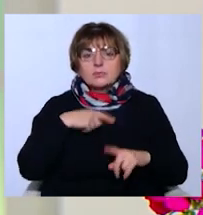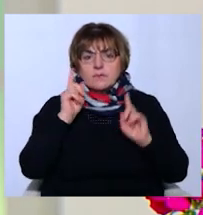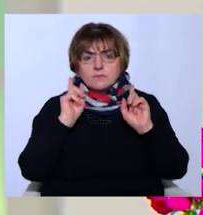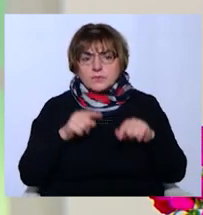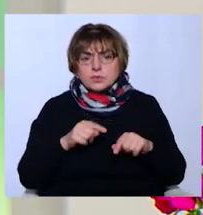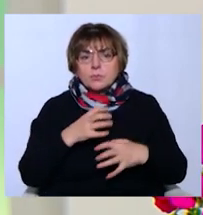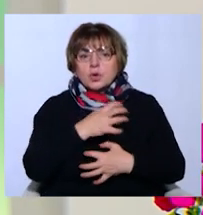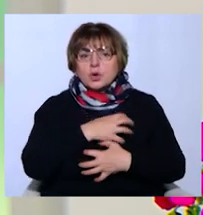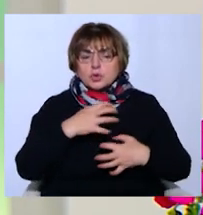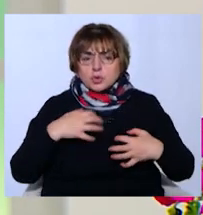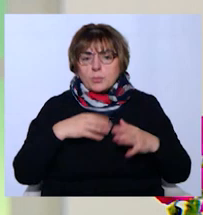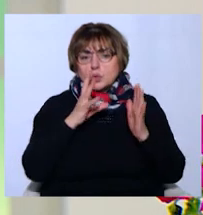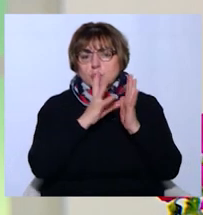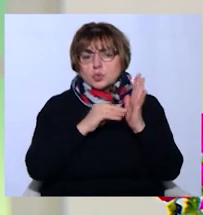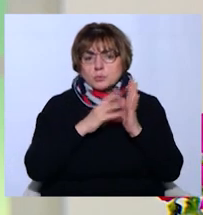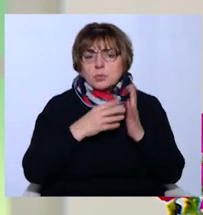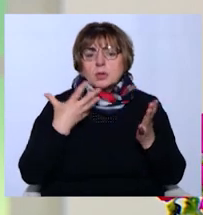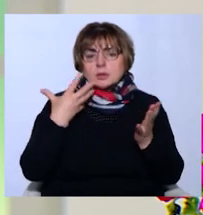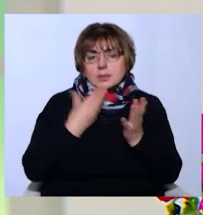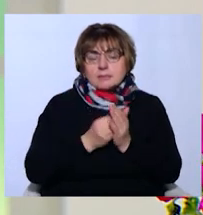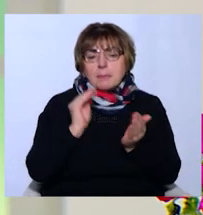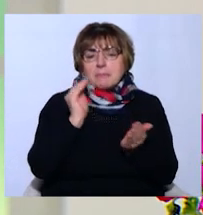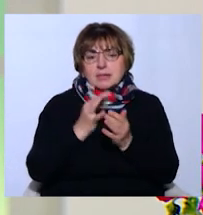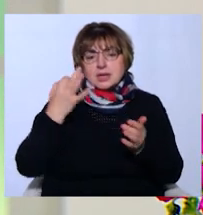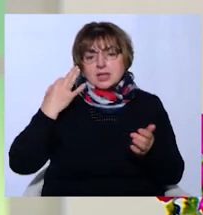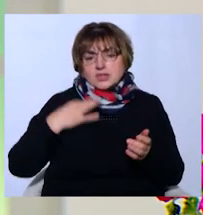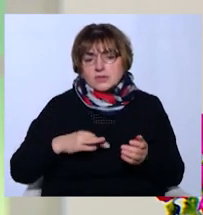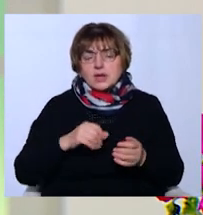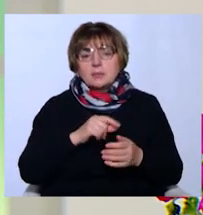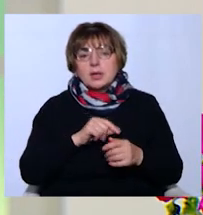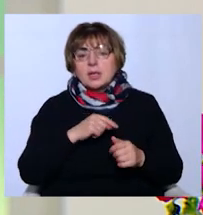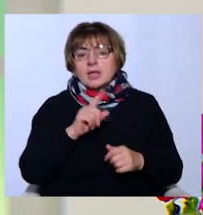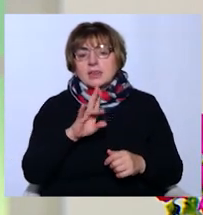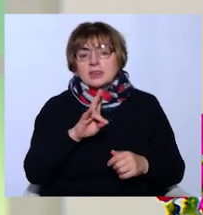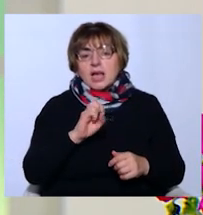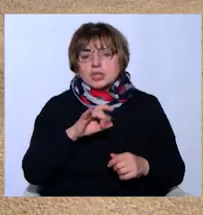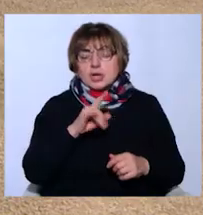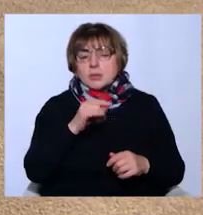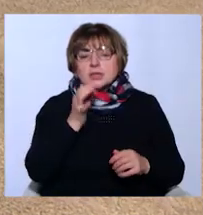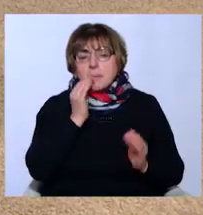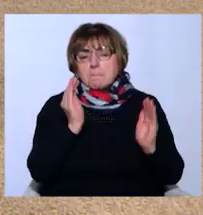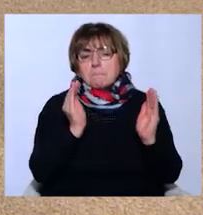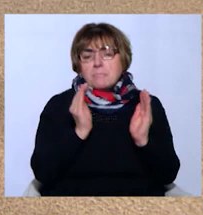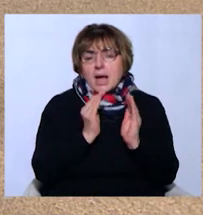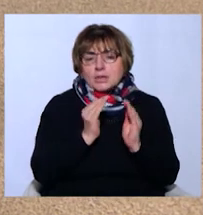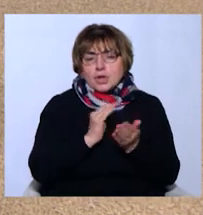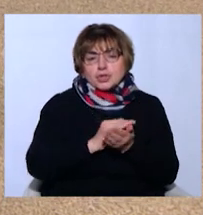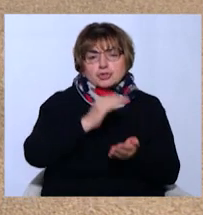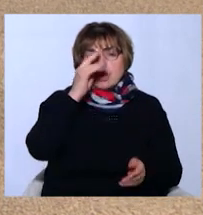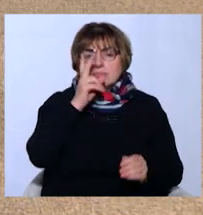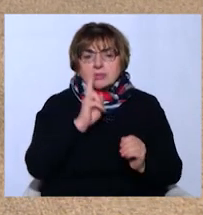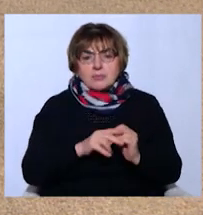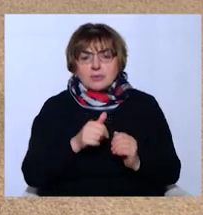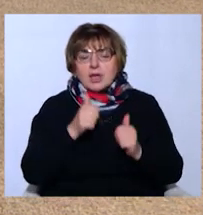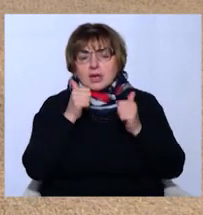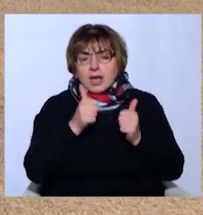რომ ცხოველებს, ძუძუმწოვრებს ყავთ ნაშიერები. ნაშიერი გახლავთ ზრდა დაუსრულებელი პატარა ცხოველი, რომელსაც